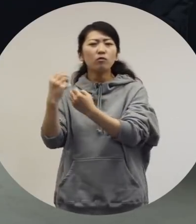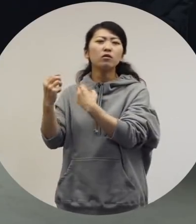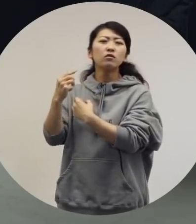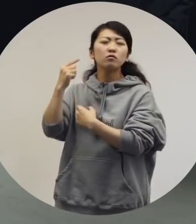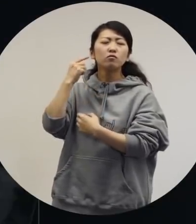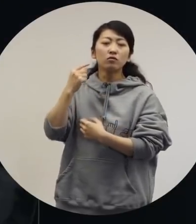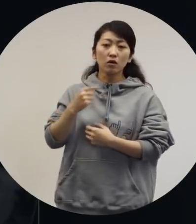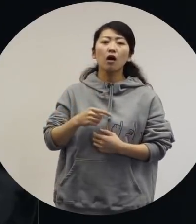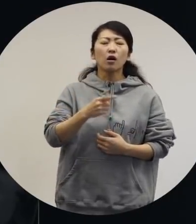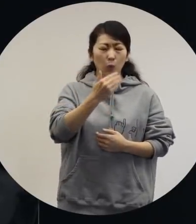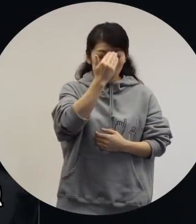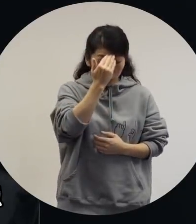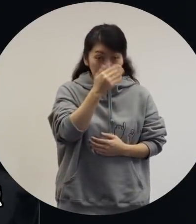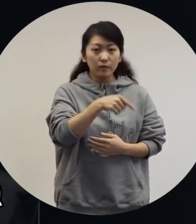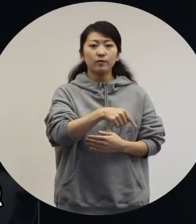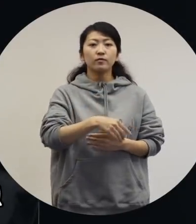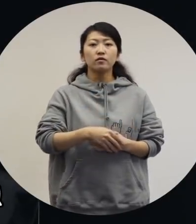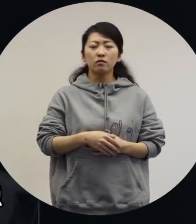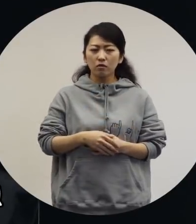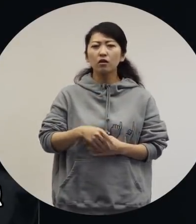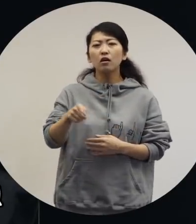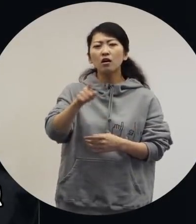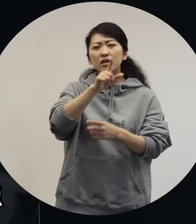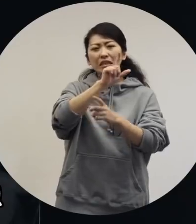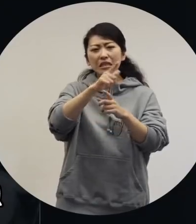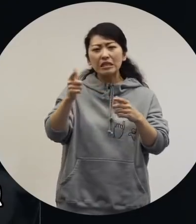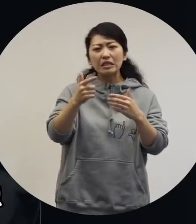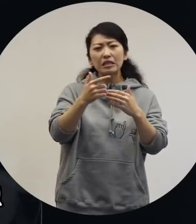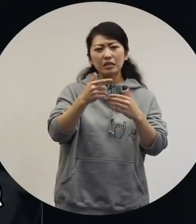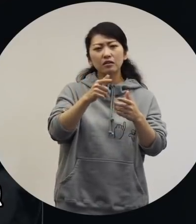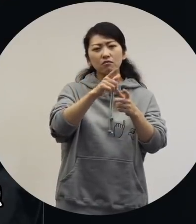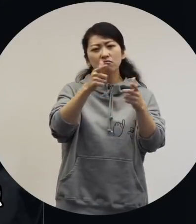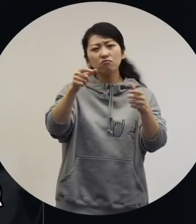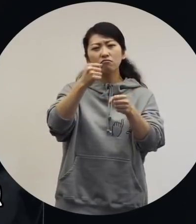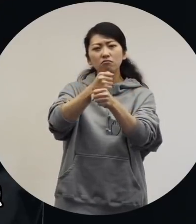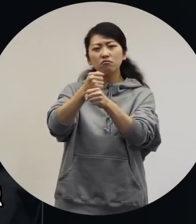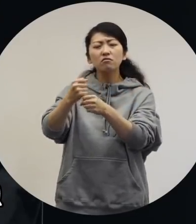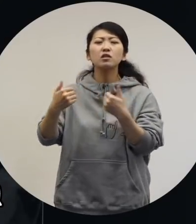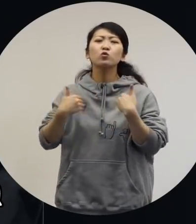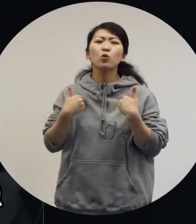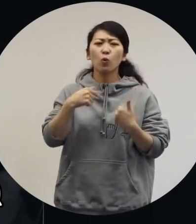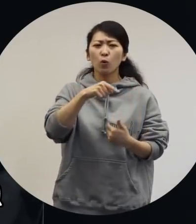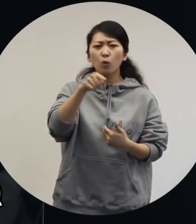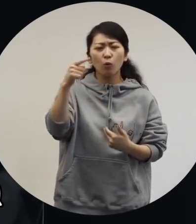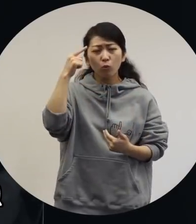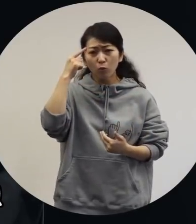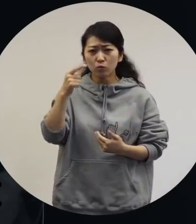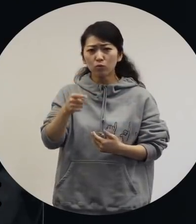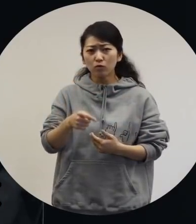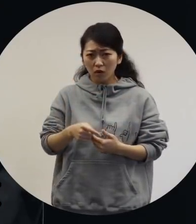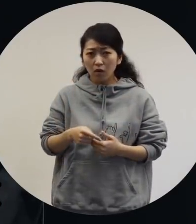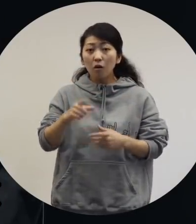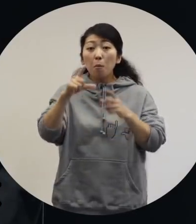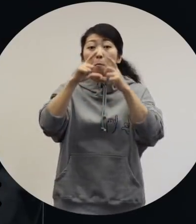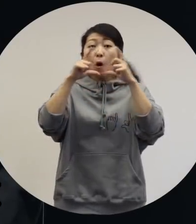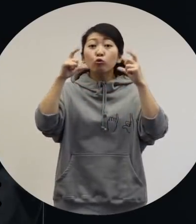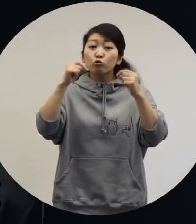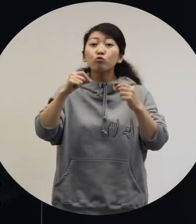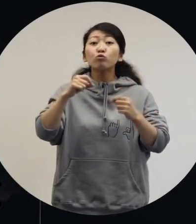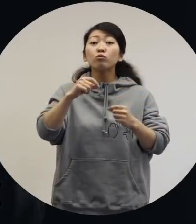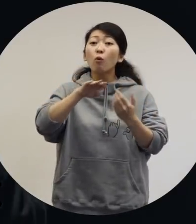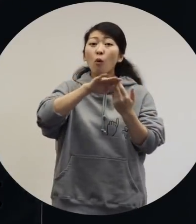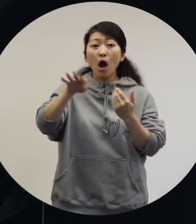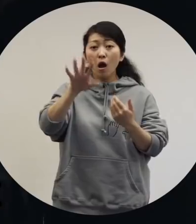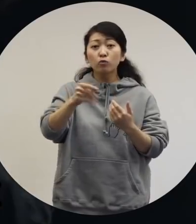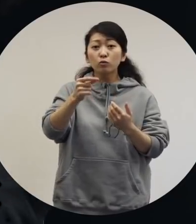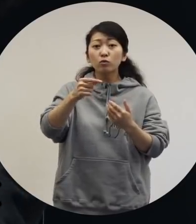けど、 困ってます、 はい、あのそういういろんなオルタナティブ作っていかないとやっぱダメだと思うんですよね、うん、つまり、うん、なんかだってマスクじゃない可能